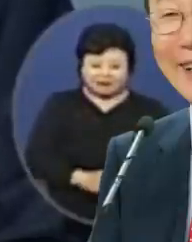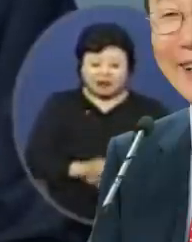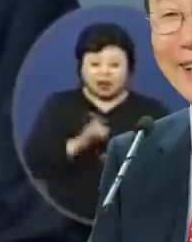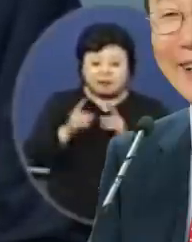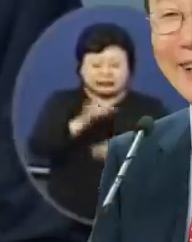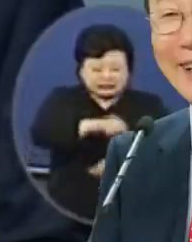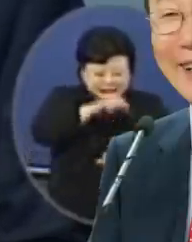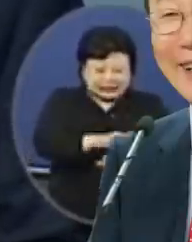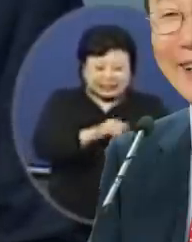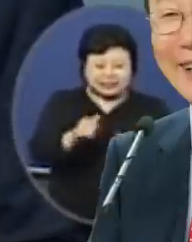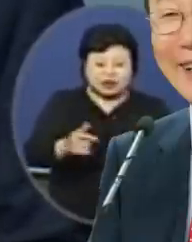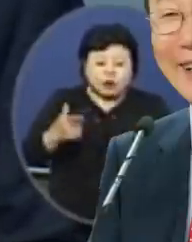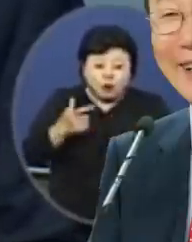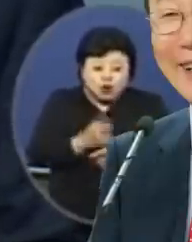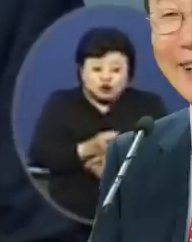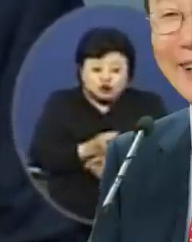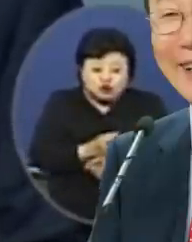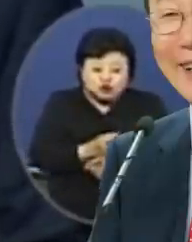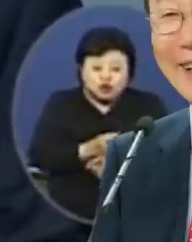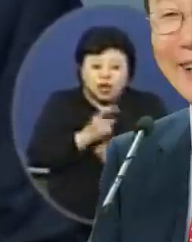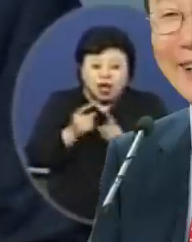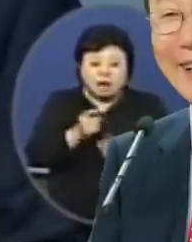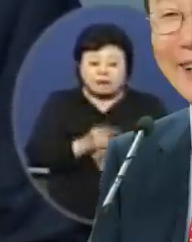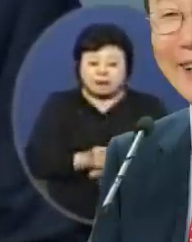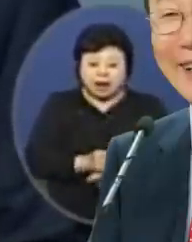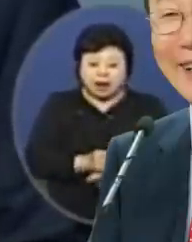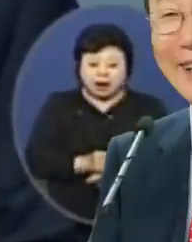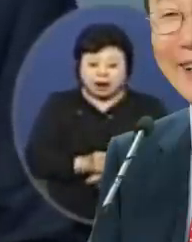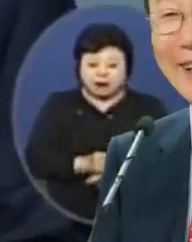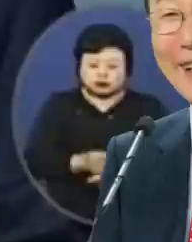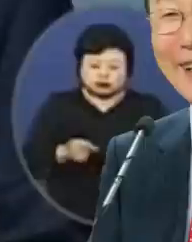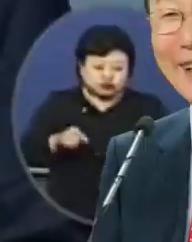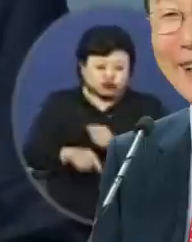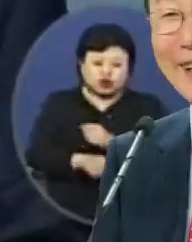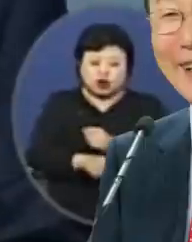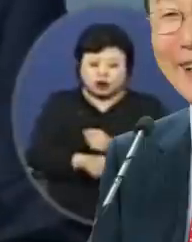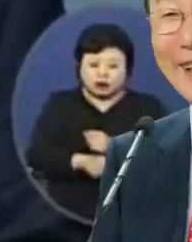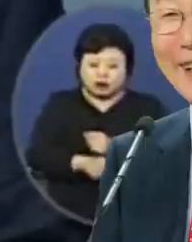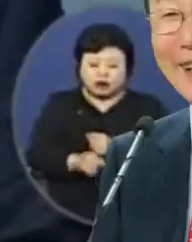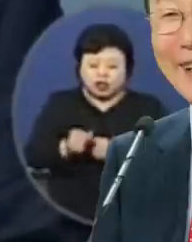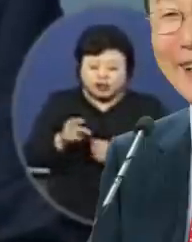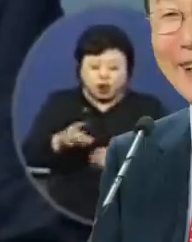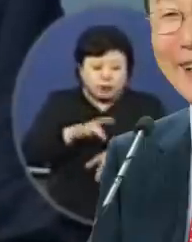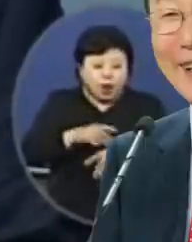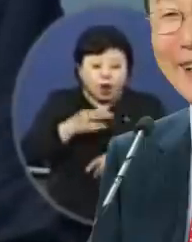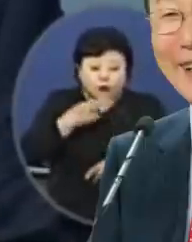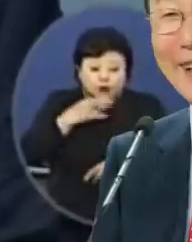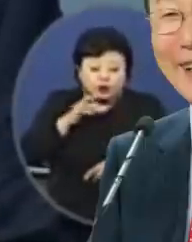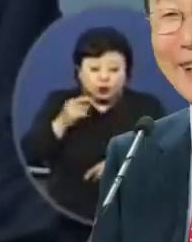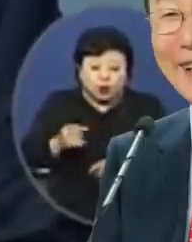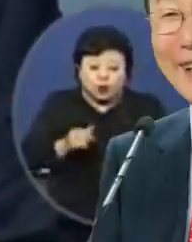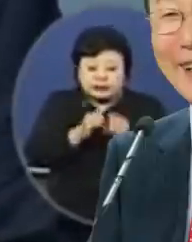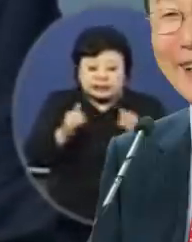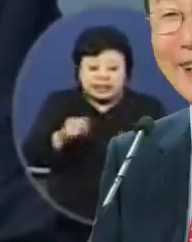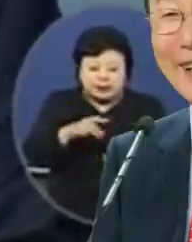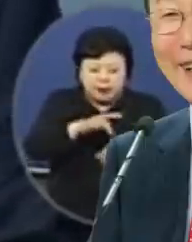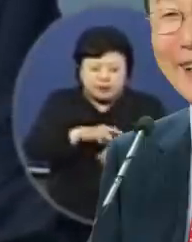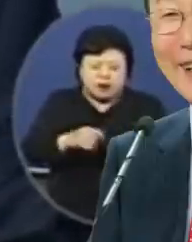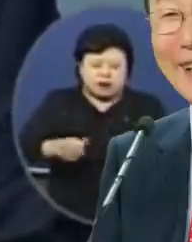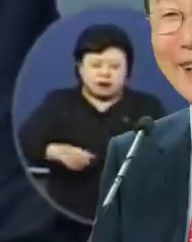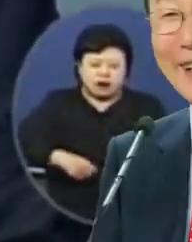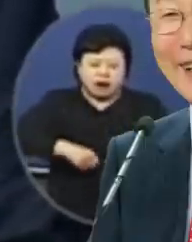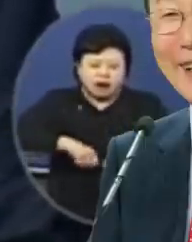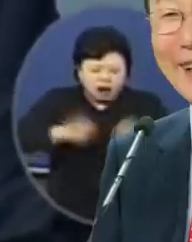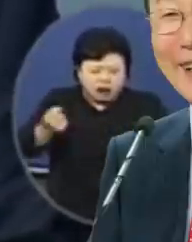말 잘하는 사람 원수의 말 몇 마디를 죽이지 않습니까? 혀는 뼈가 없어도 사람의 뼈를 꺾는